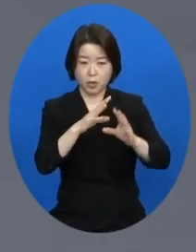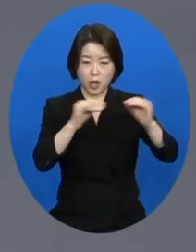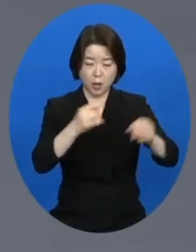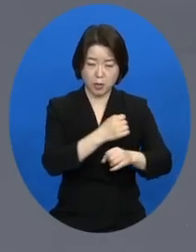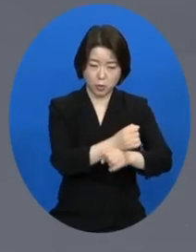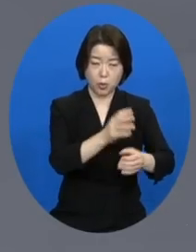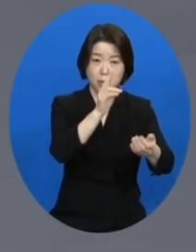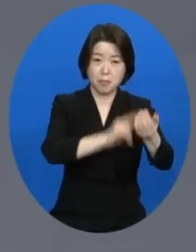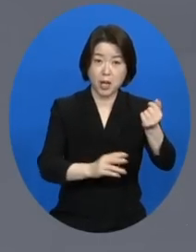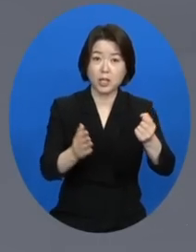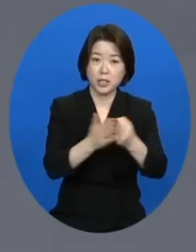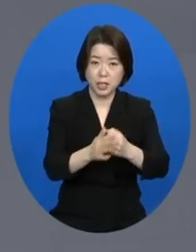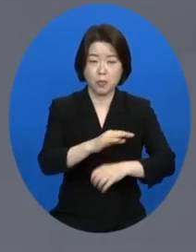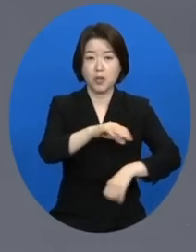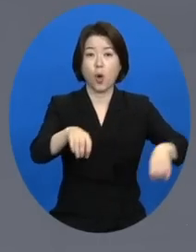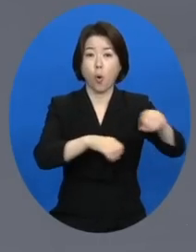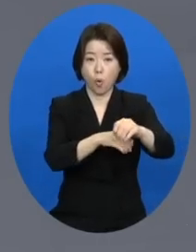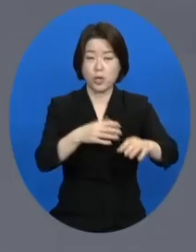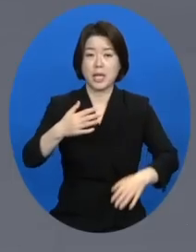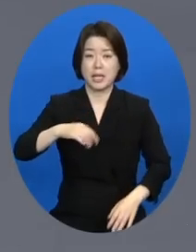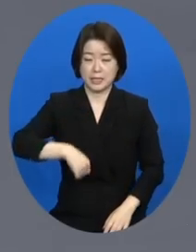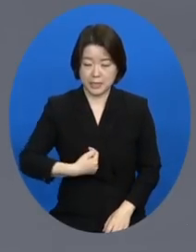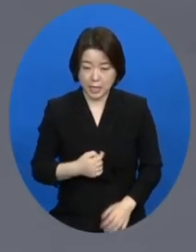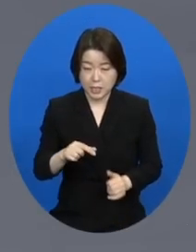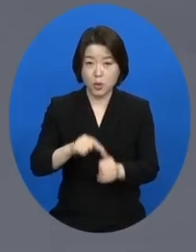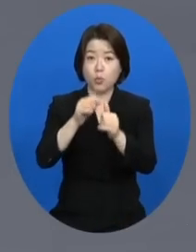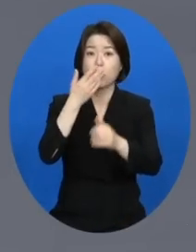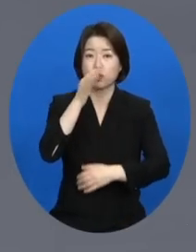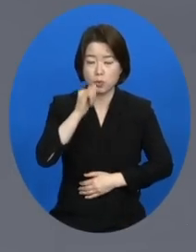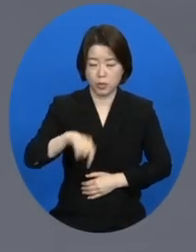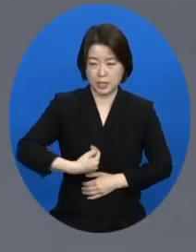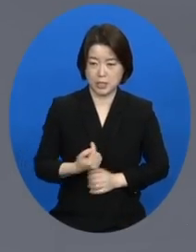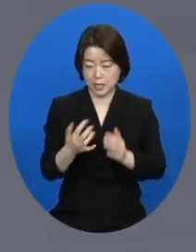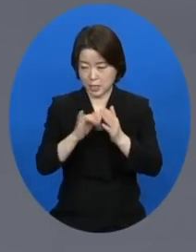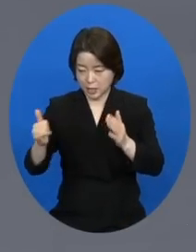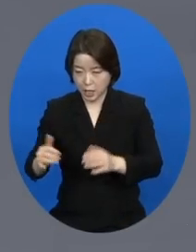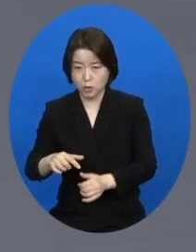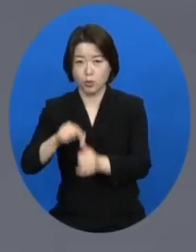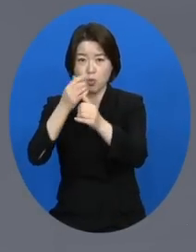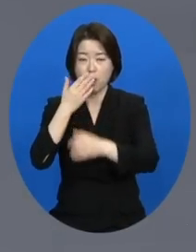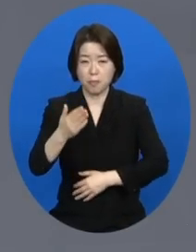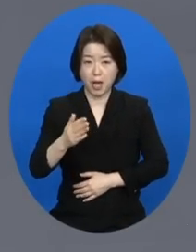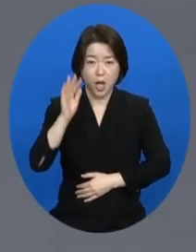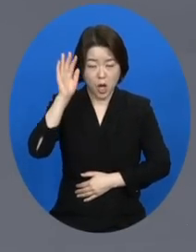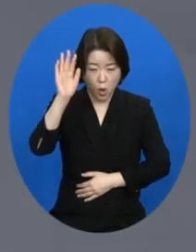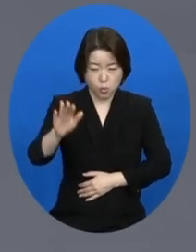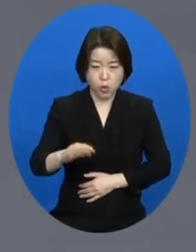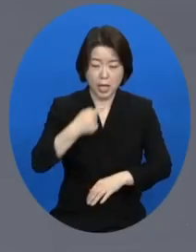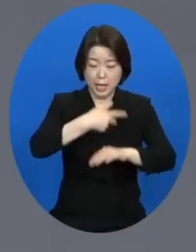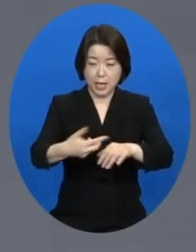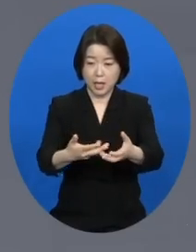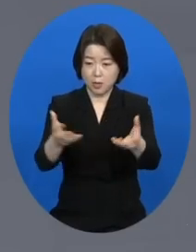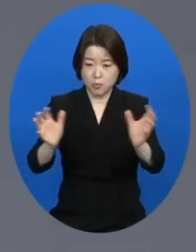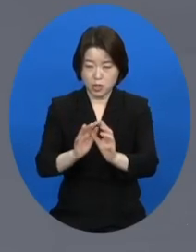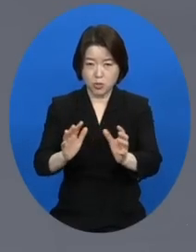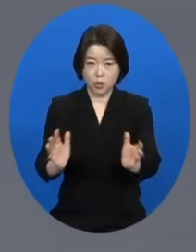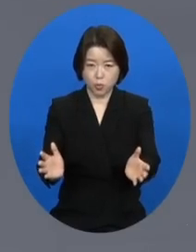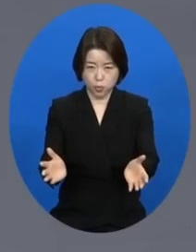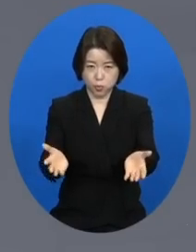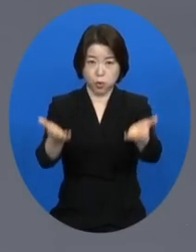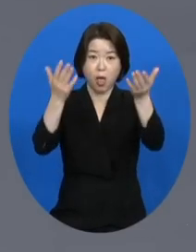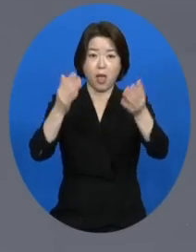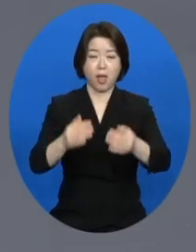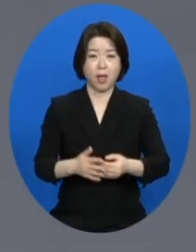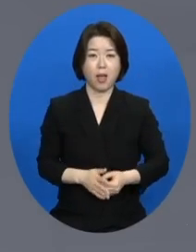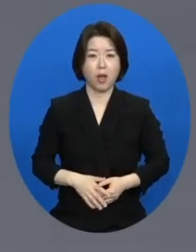팔려갔기 때문에 오히려 자신도 구원할 수 있고 자신의 가족도 구원할 수 있었고 나중에 민족을 일으킵니다.